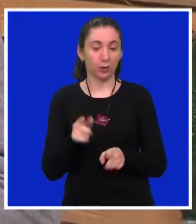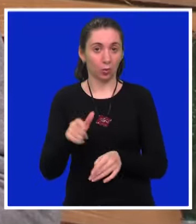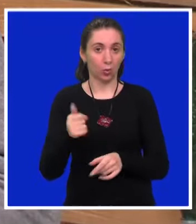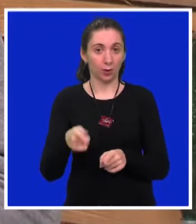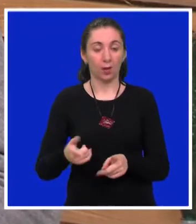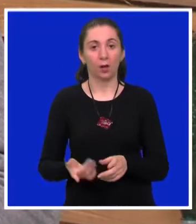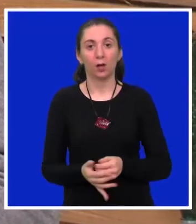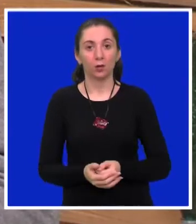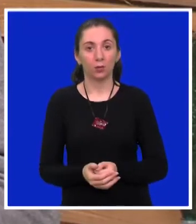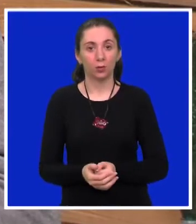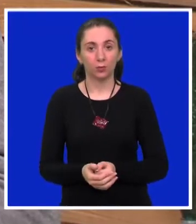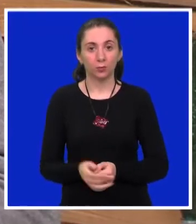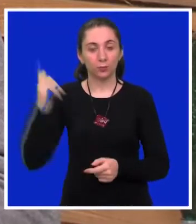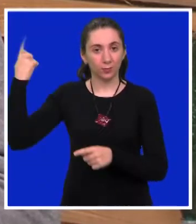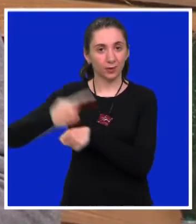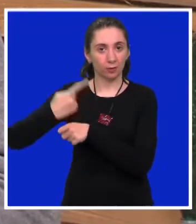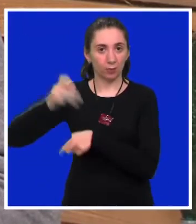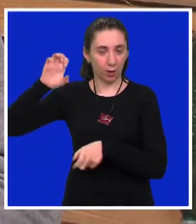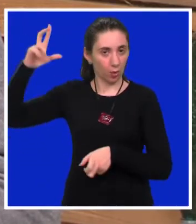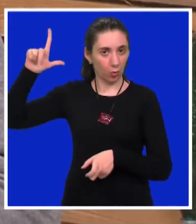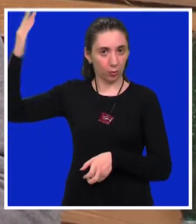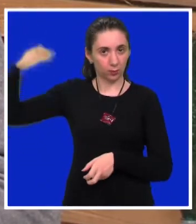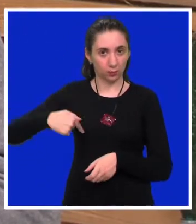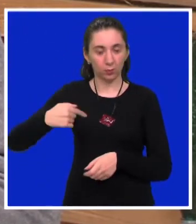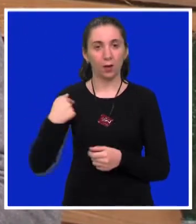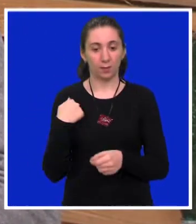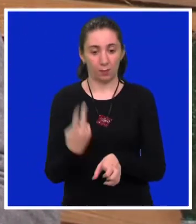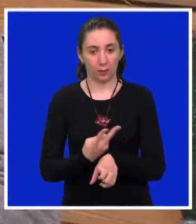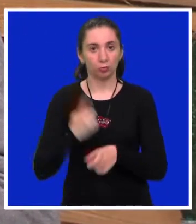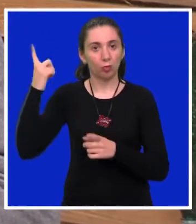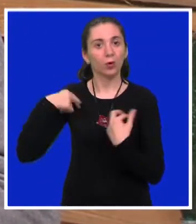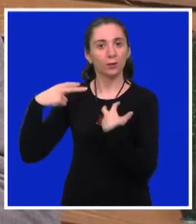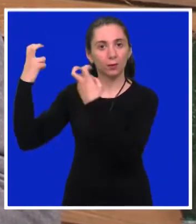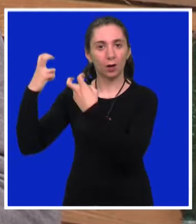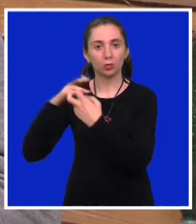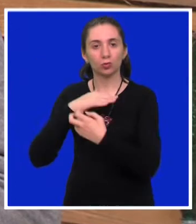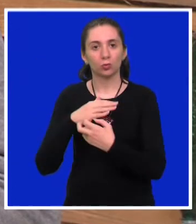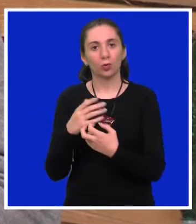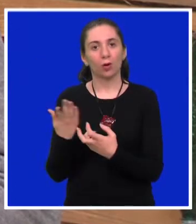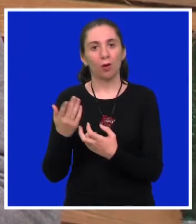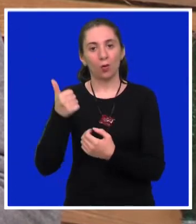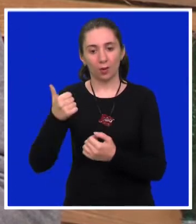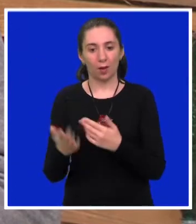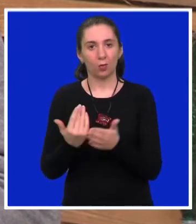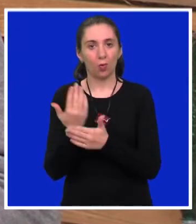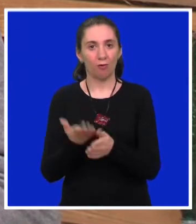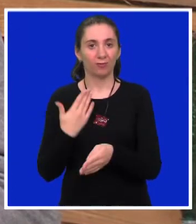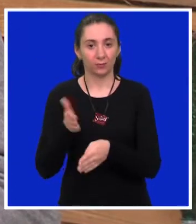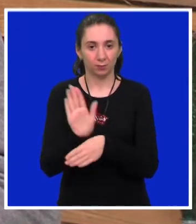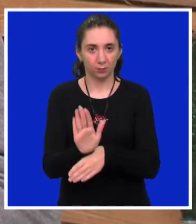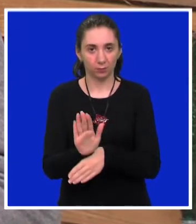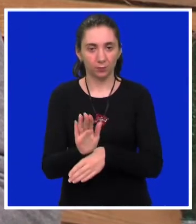to je tako jer direktive Europske unije od nas kao države traže potpuno jedan novi